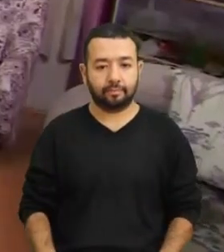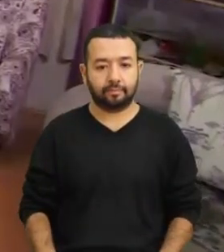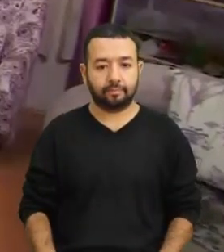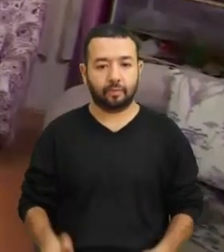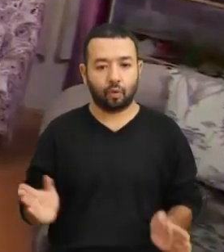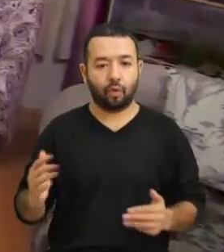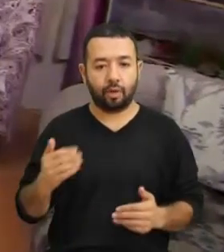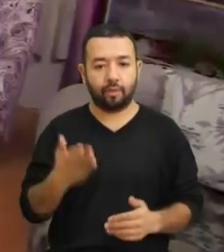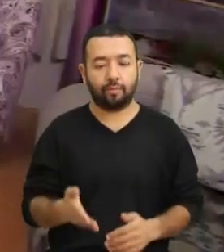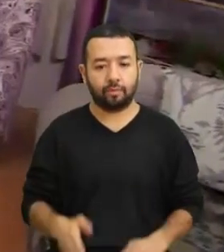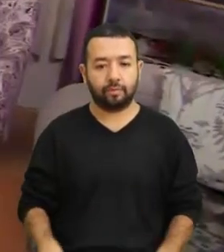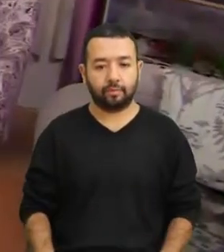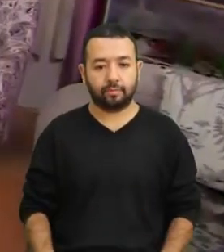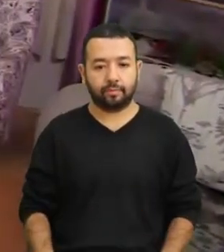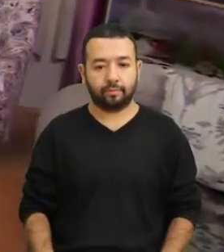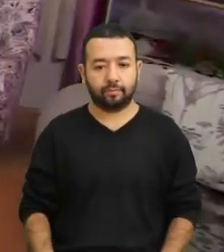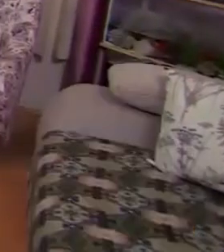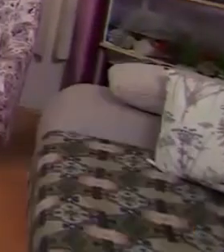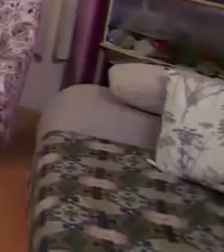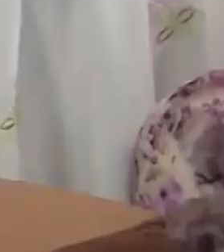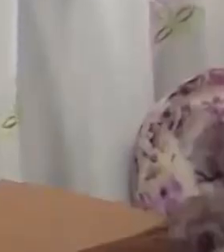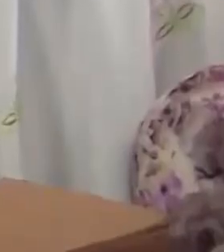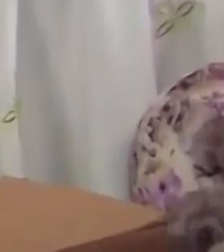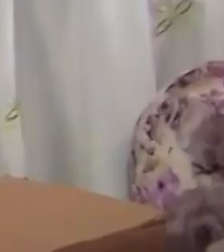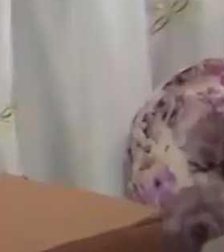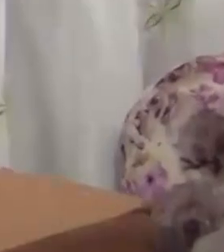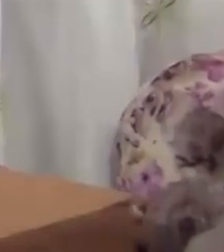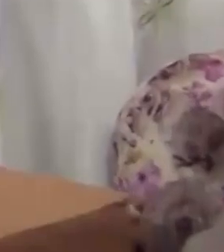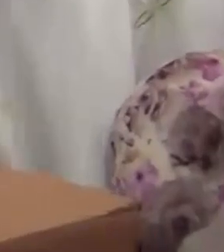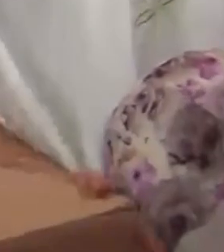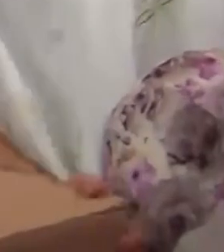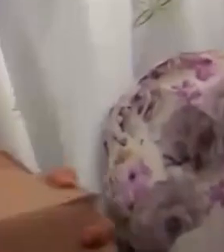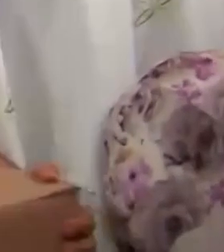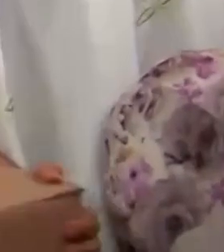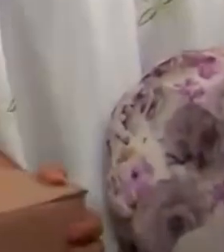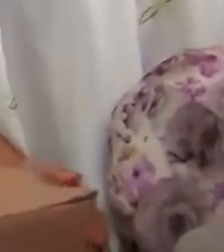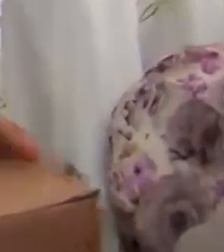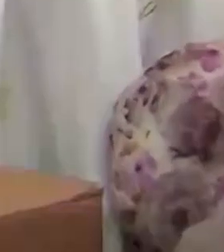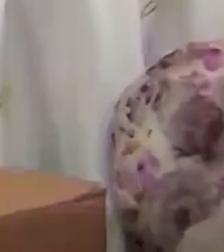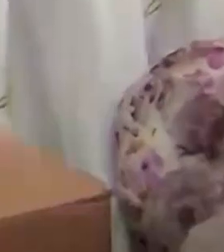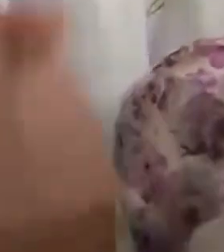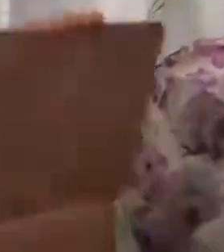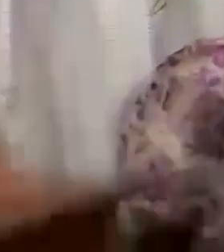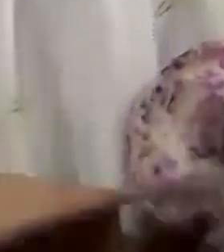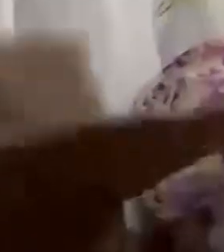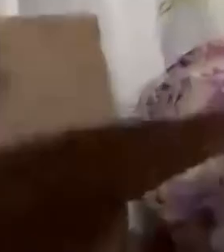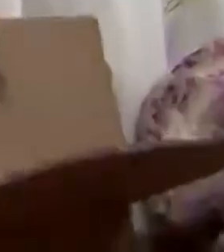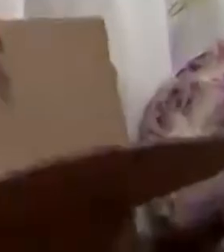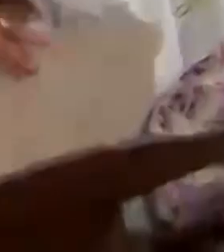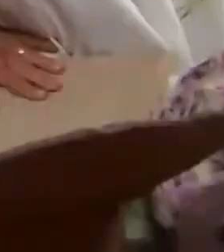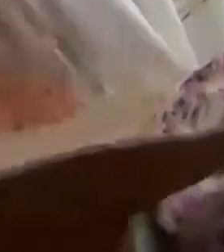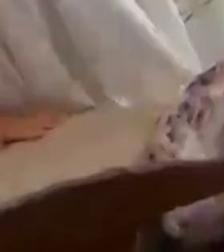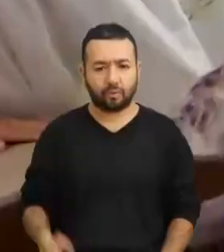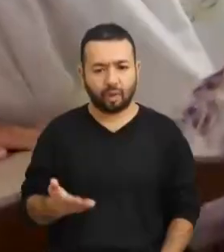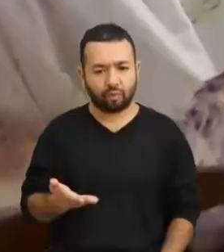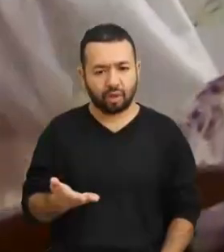Koli buradaydı. Teknik koltuğa oturmuş, koliyi önüne çekmeye çalışan Şükrü, koli yerinden oynamayınca telaşla içini açtı.